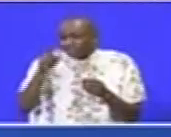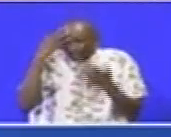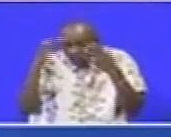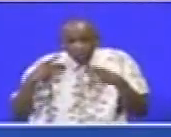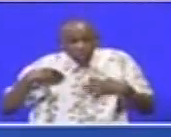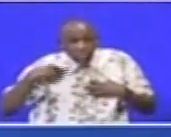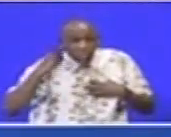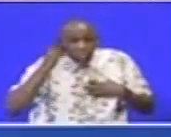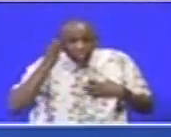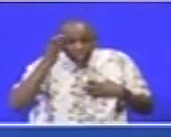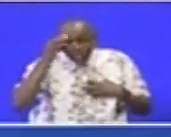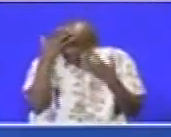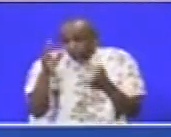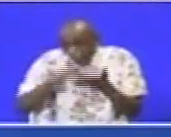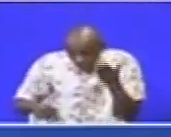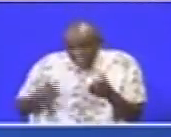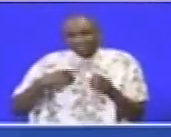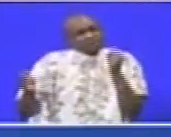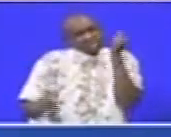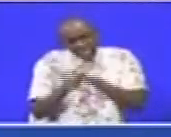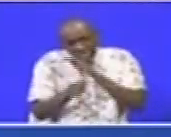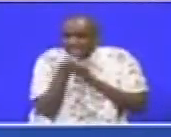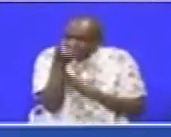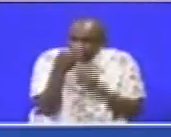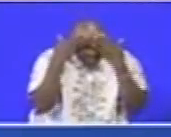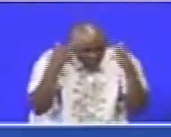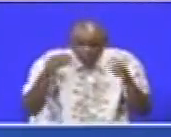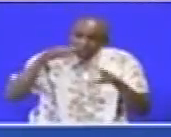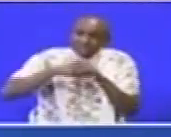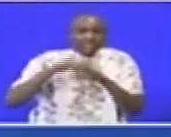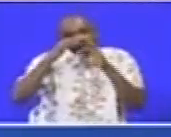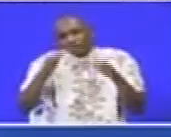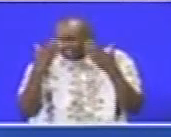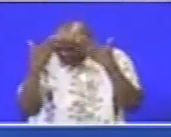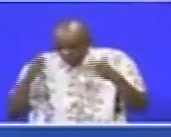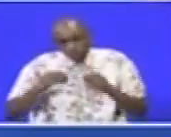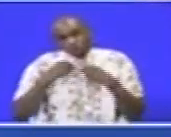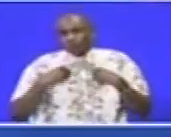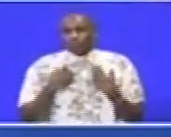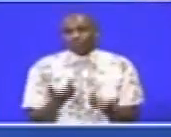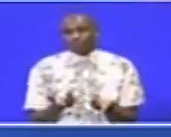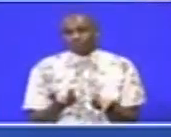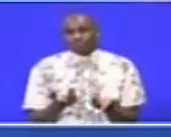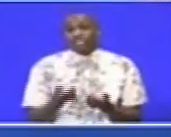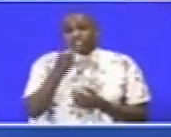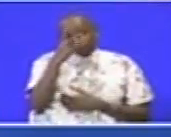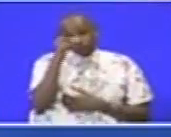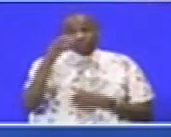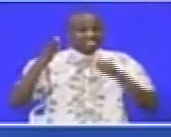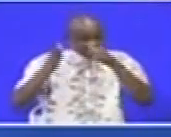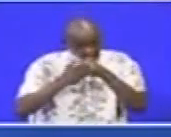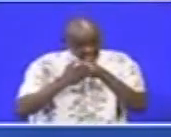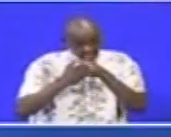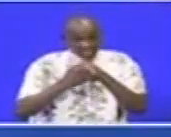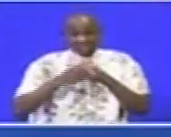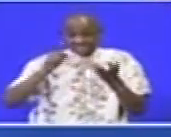nini natambaa kwao, hawajui kama hata kitu kibaya kimeingia kwa nyumba ama kiko malazini mwao, hawajui. According to the 2009 census,